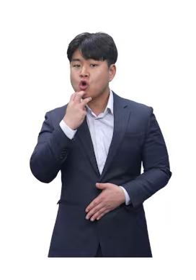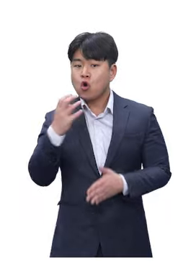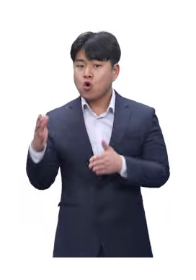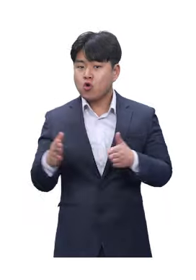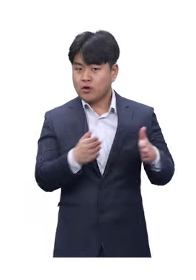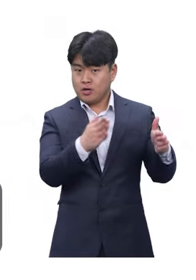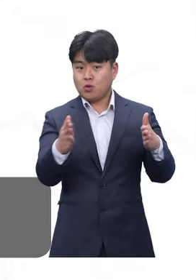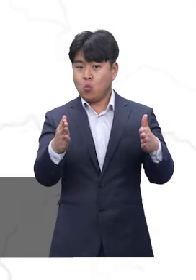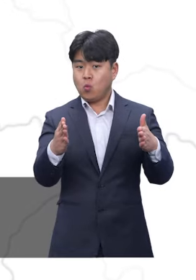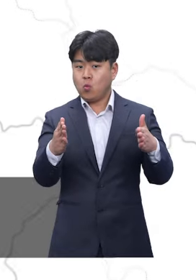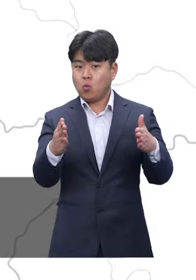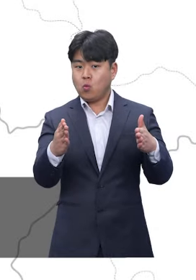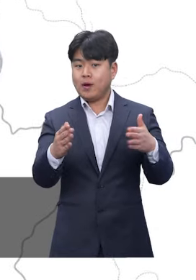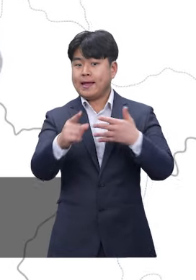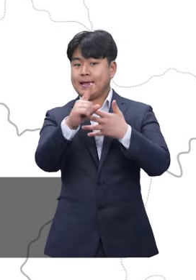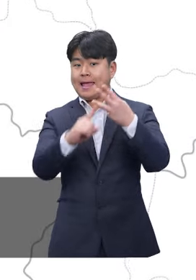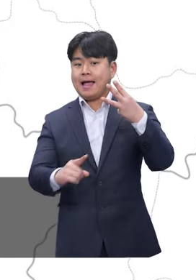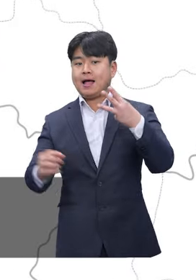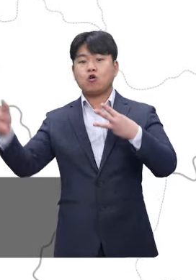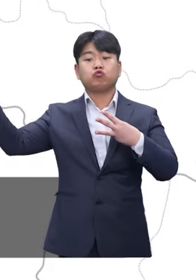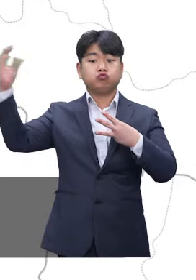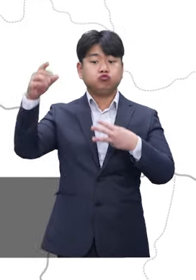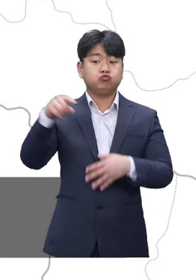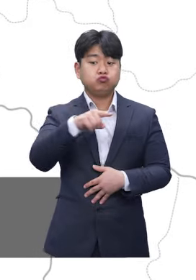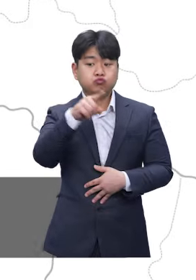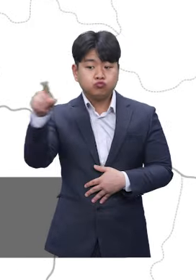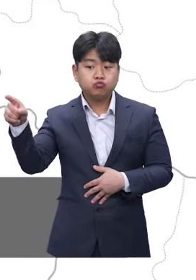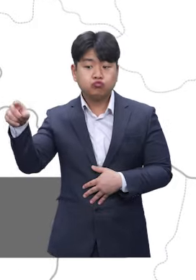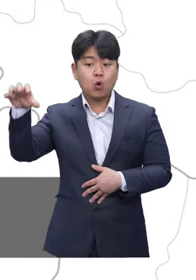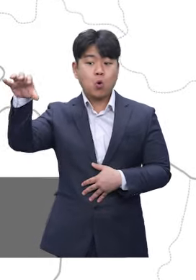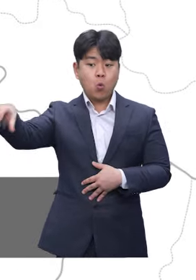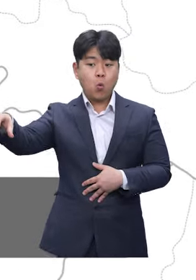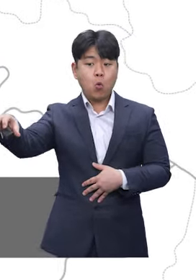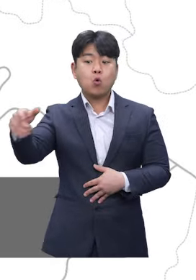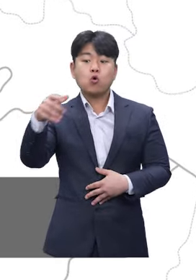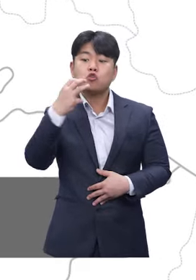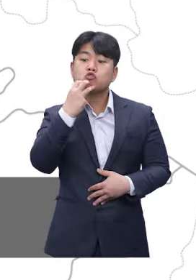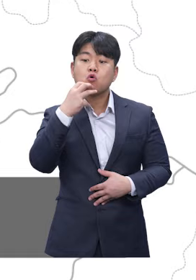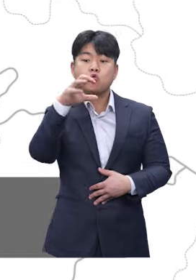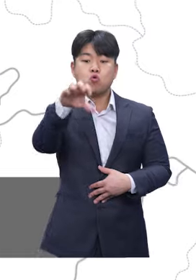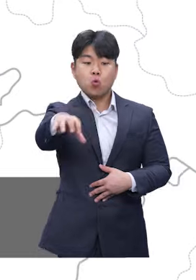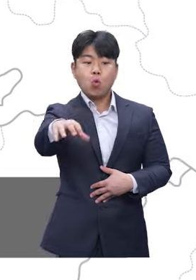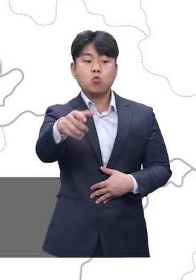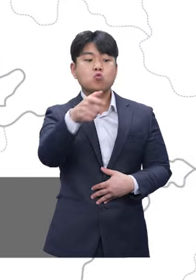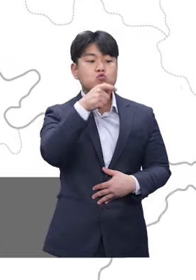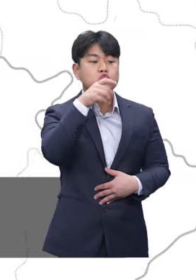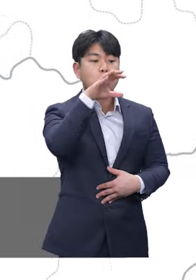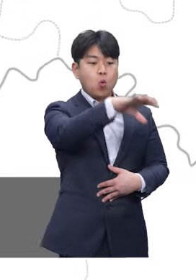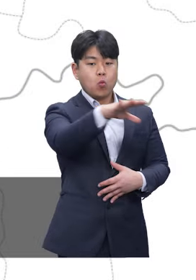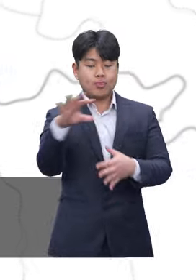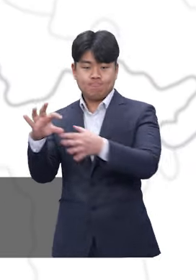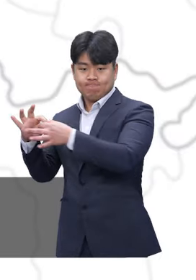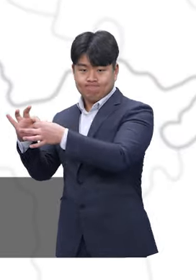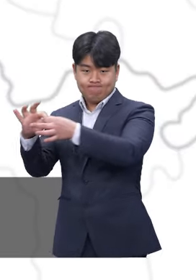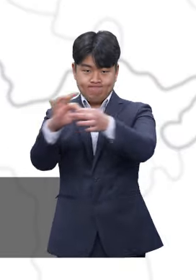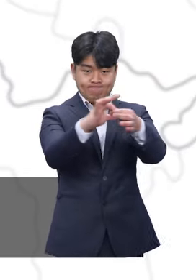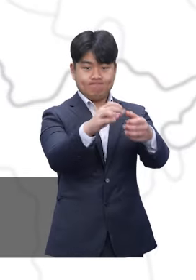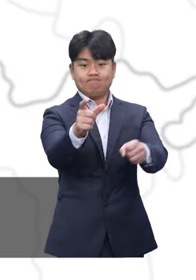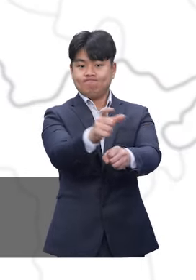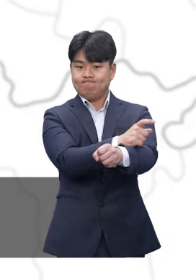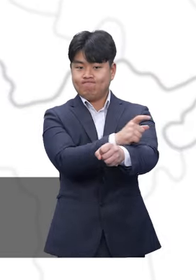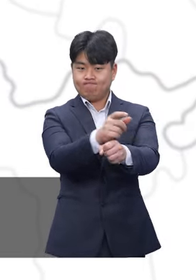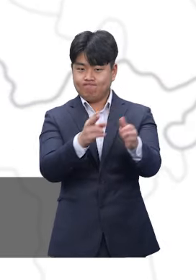경기도 양주시 덕정역을 출발해 청량리 삼성역 등을 지나 수원역으로 연결되는 GTX 신호선. 최고